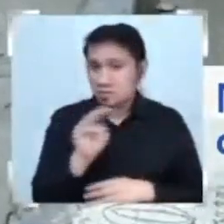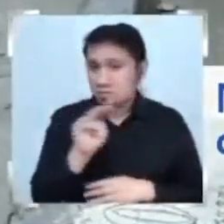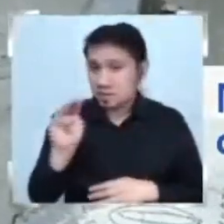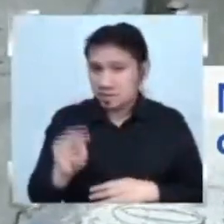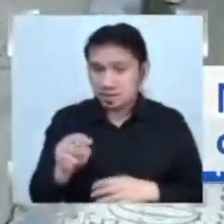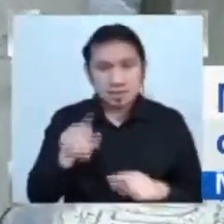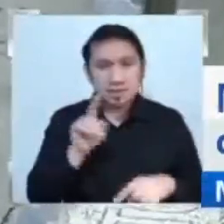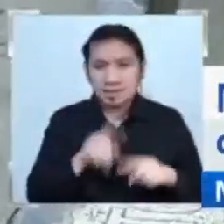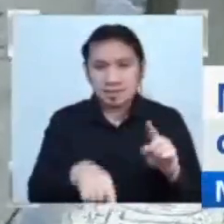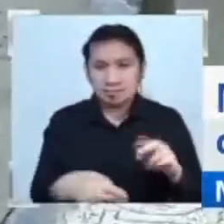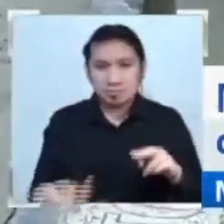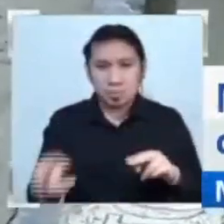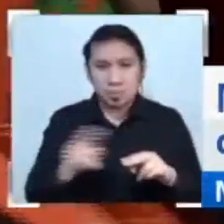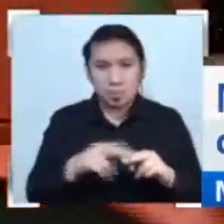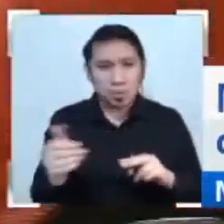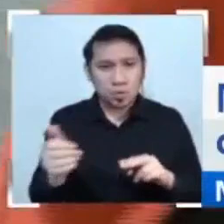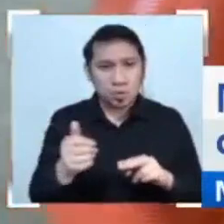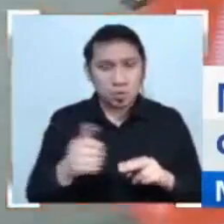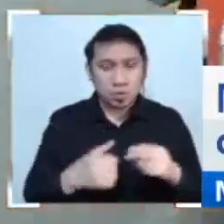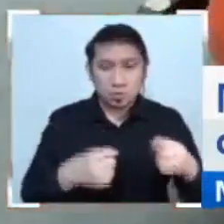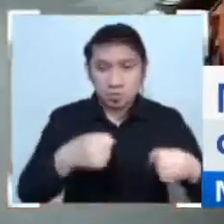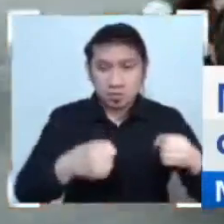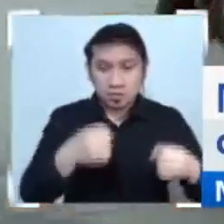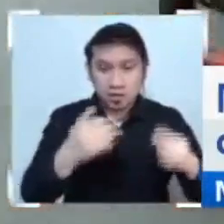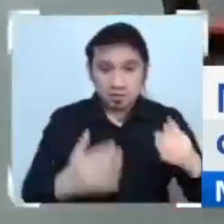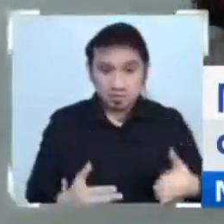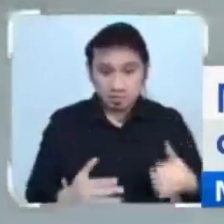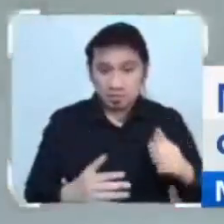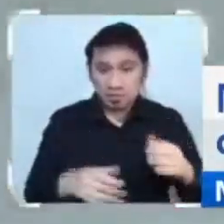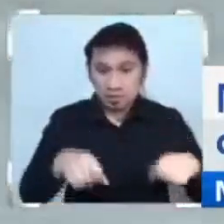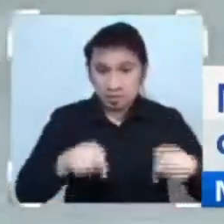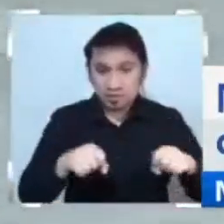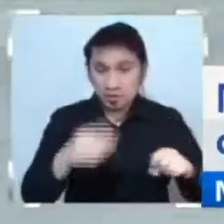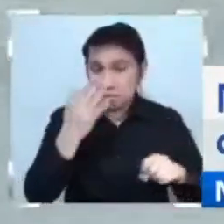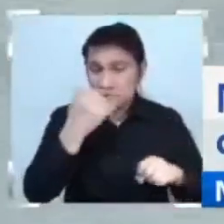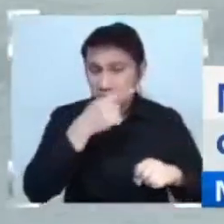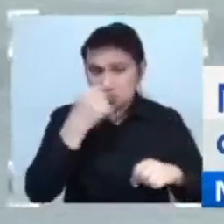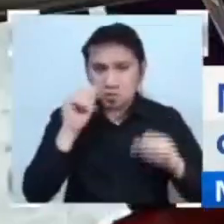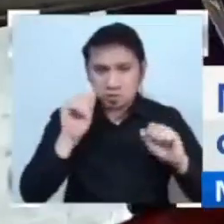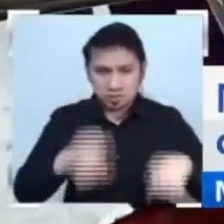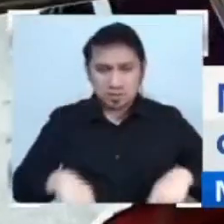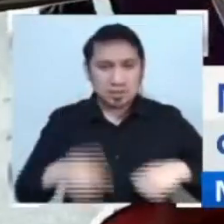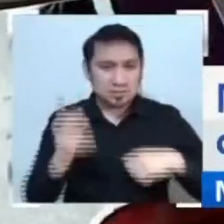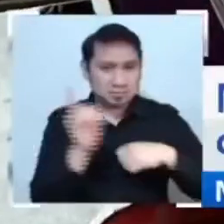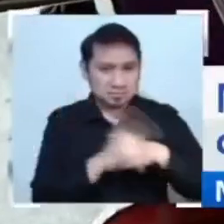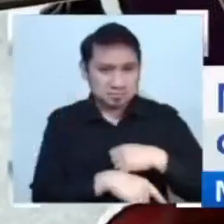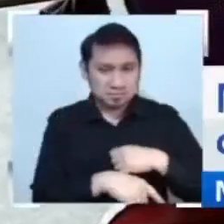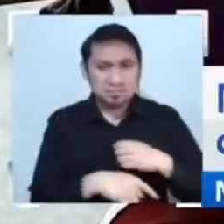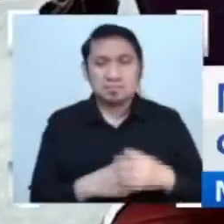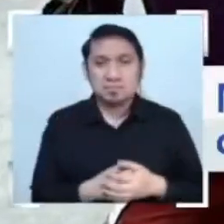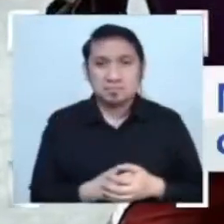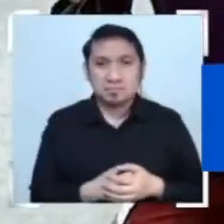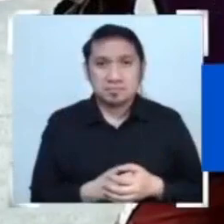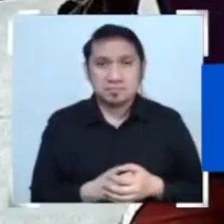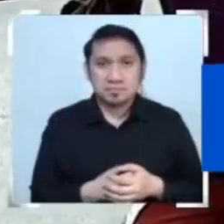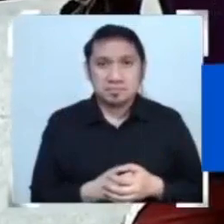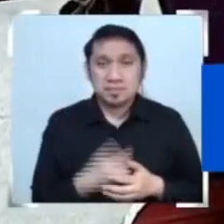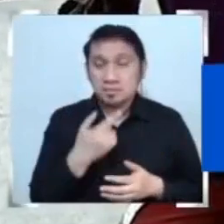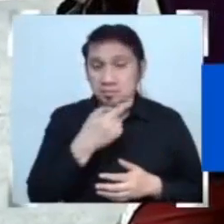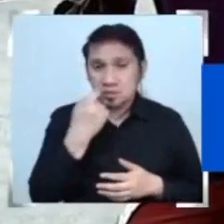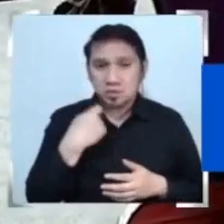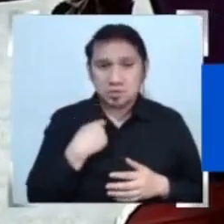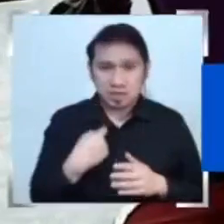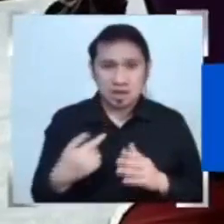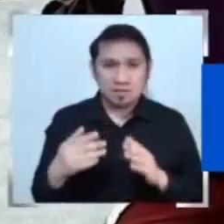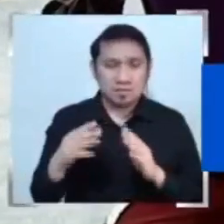singil sa pamasahe ang mga tricycle driver. Natatakot daw sila sa parusang ipapataw sa kanila. Meron kasing batas sa City Hall na